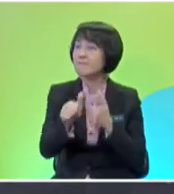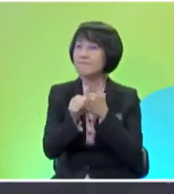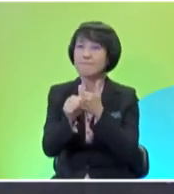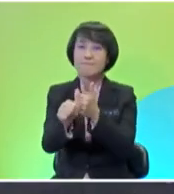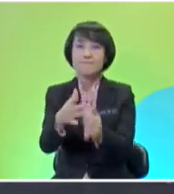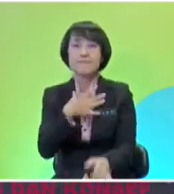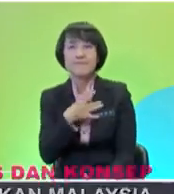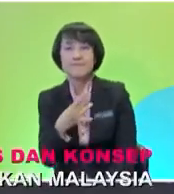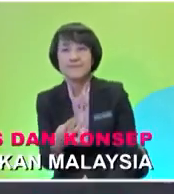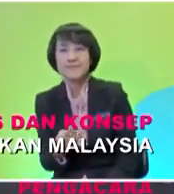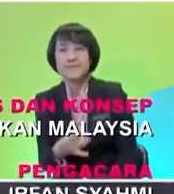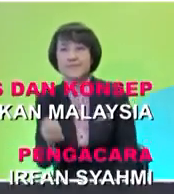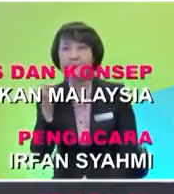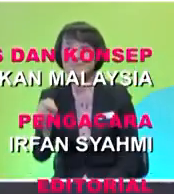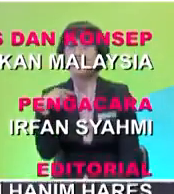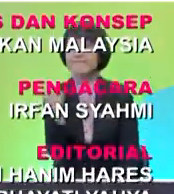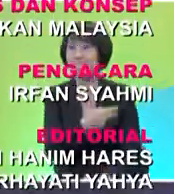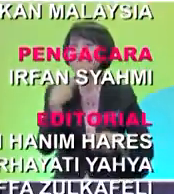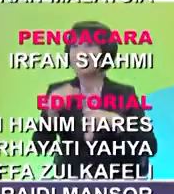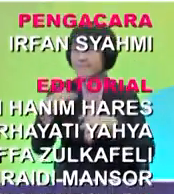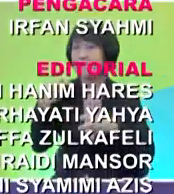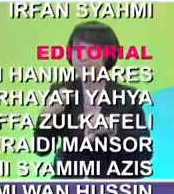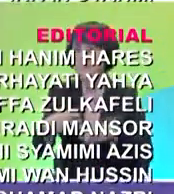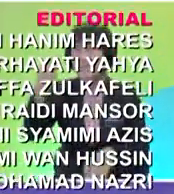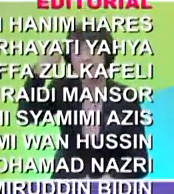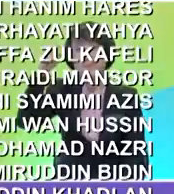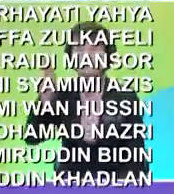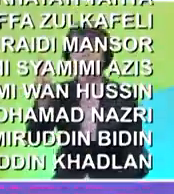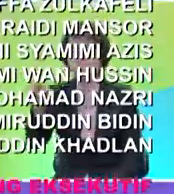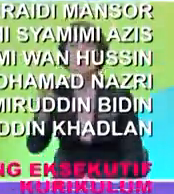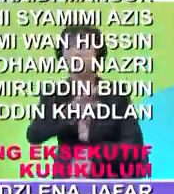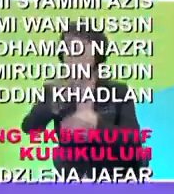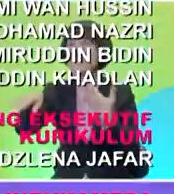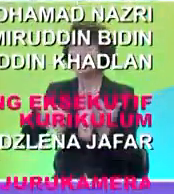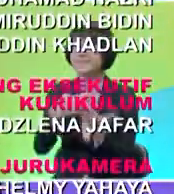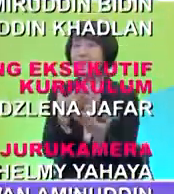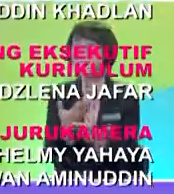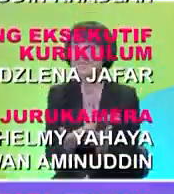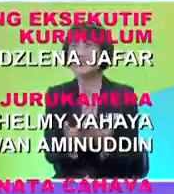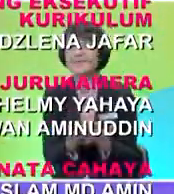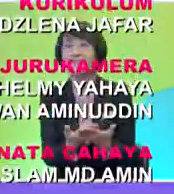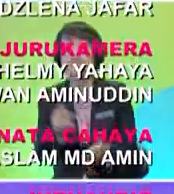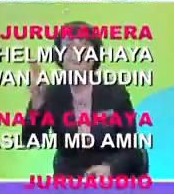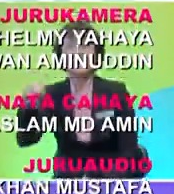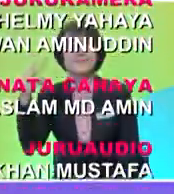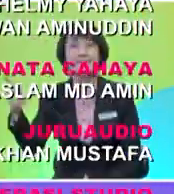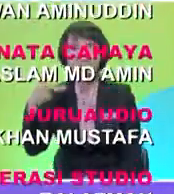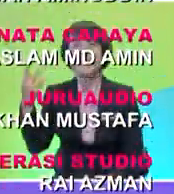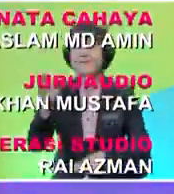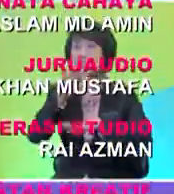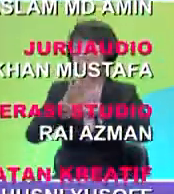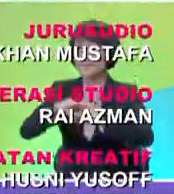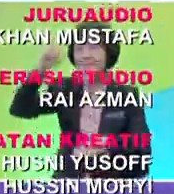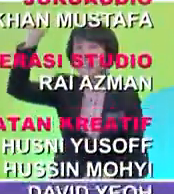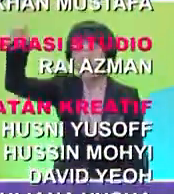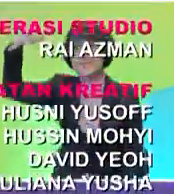potong, ikut suka. Nantikan susah untuk pasang semua. Pasang kipas